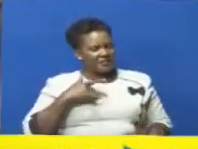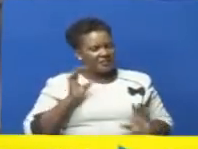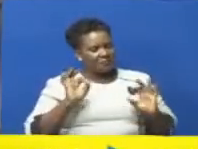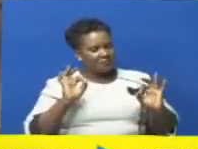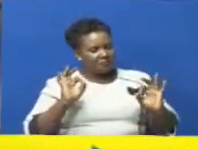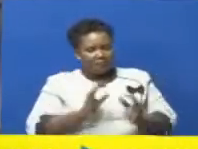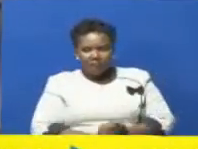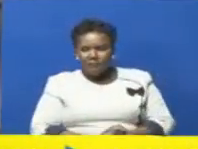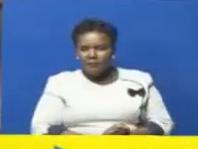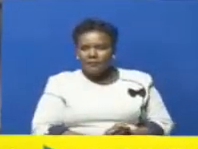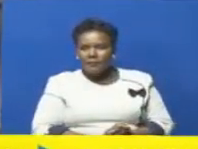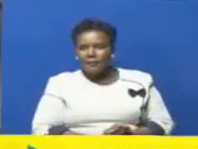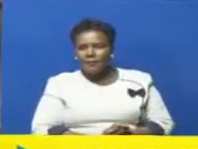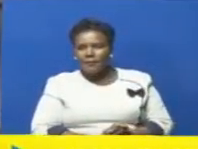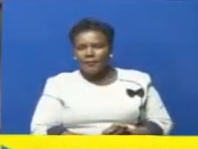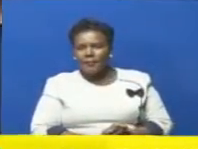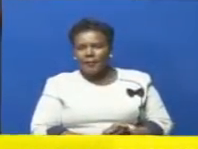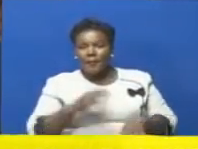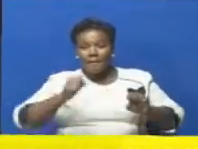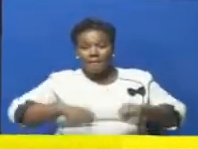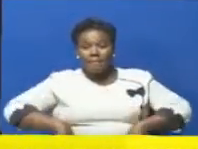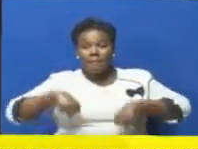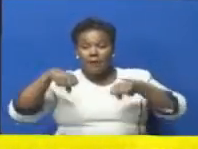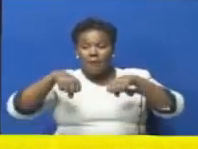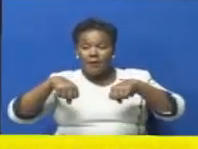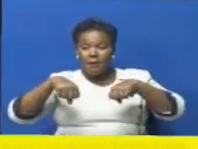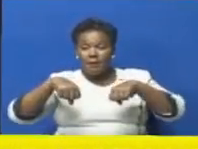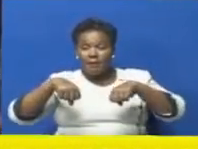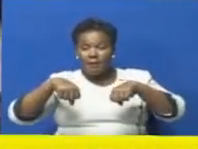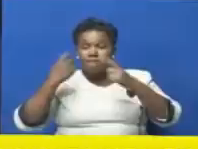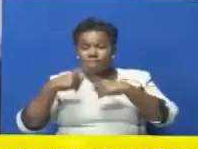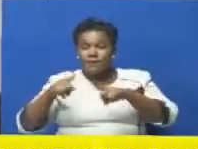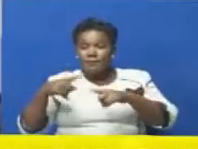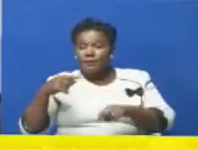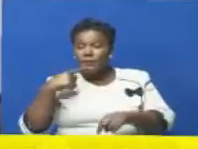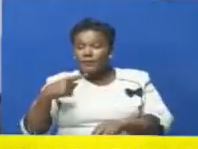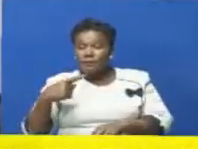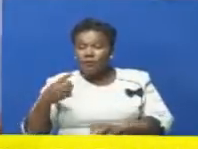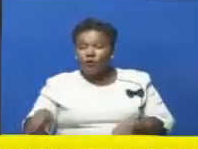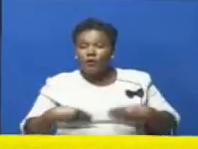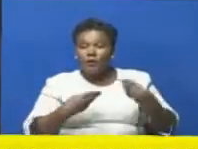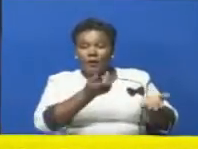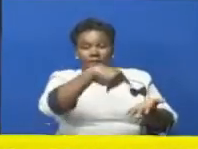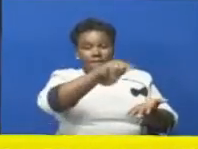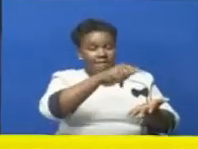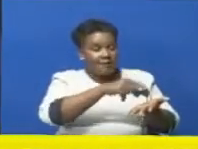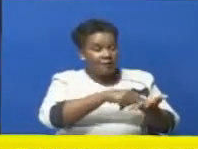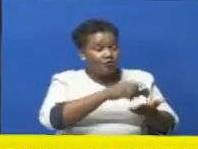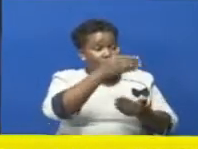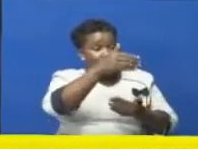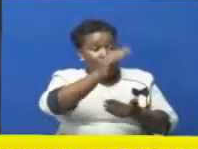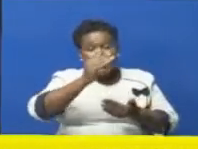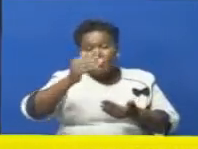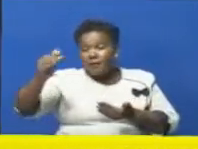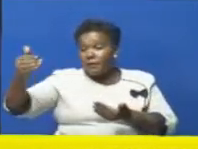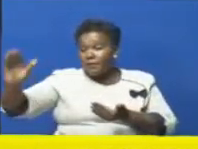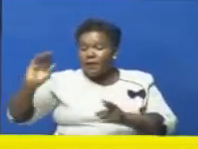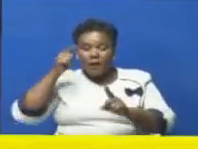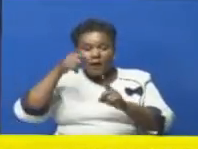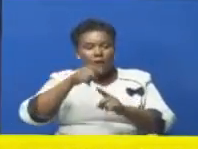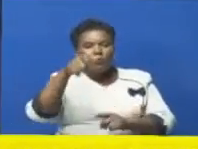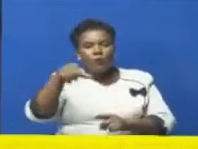Mamlaka husika imesema itaweka vituo maalum kwa wananchi walioko nje ya mji ili waweze kupata huduma